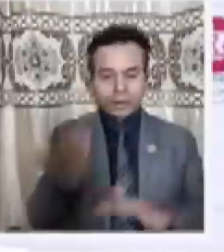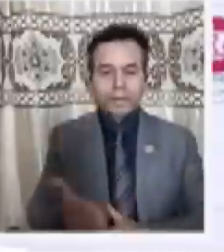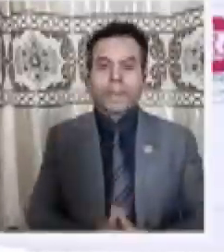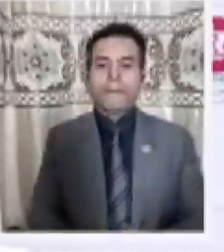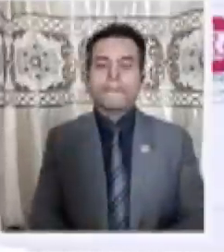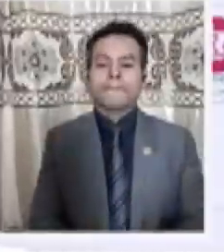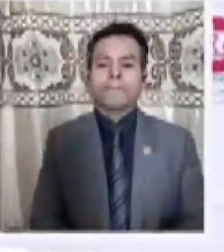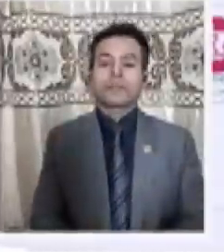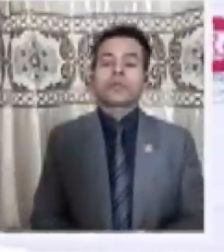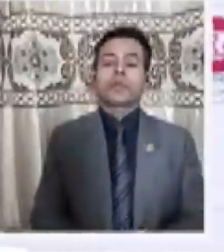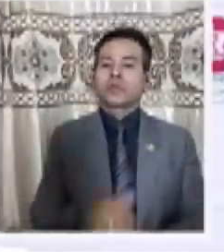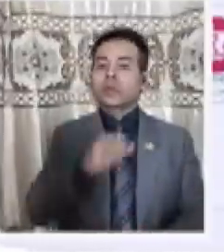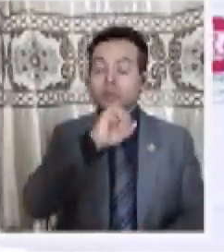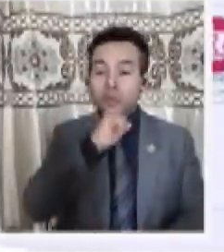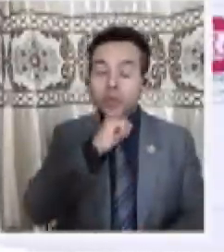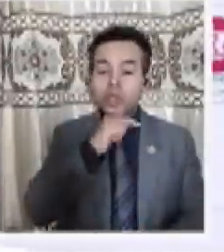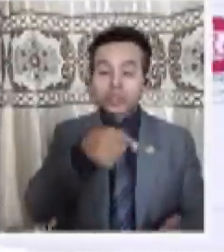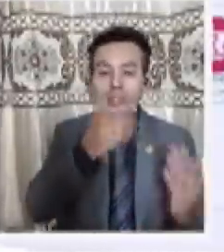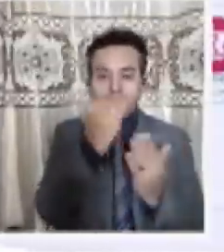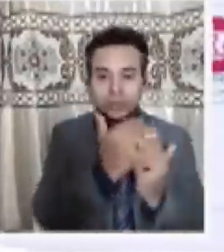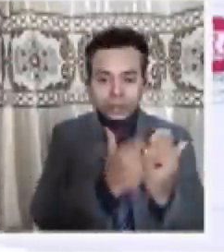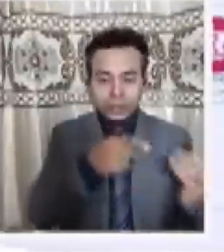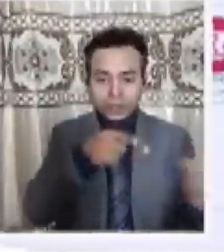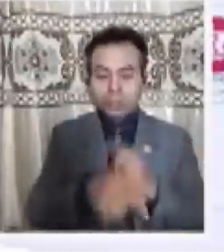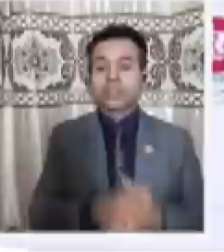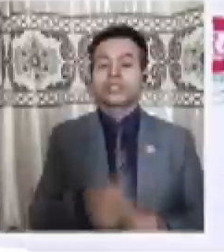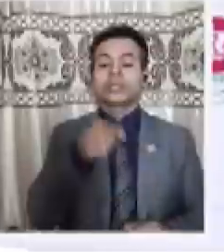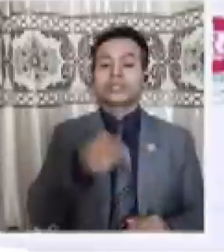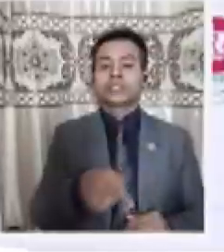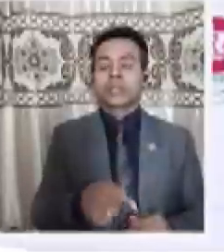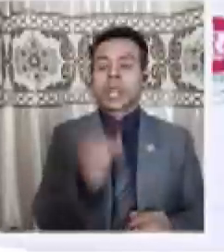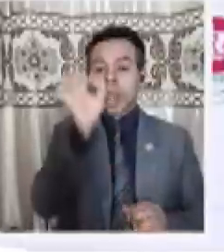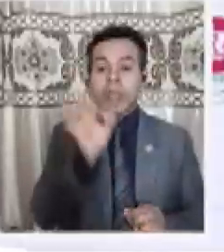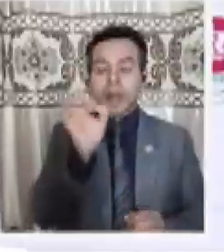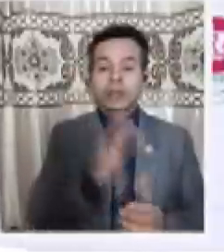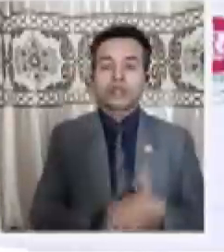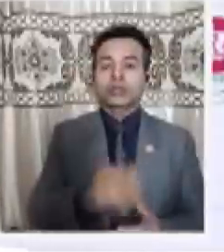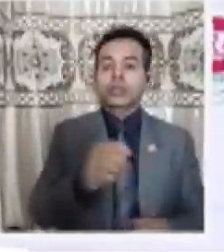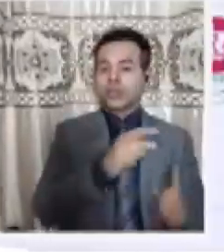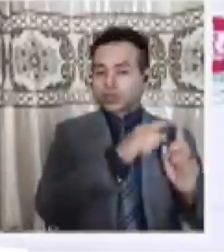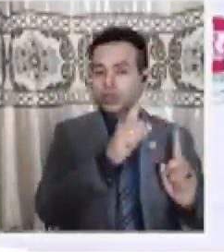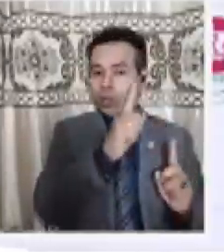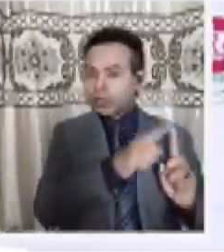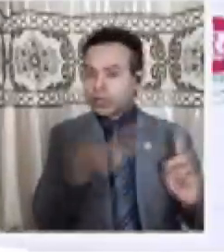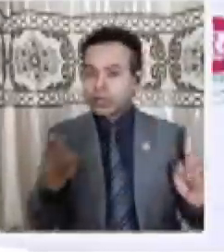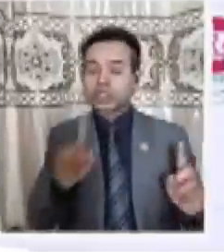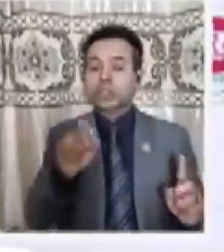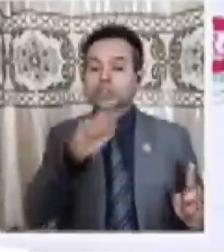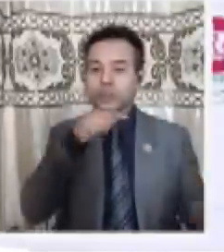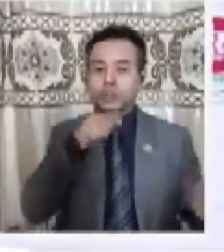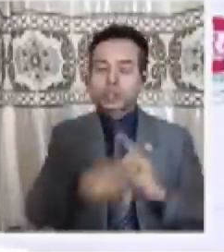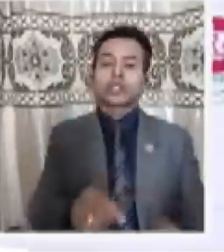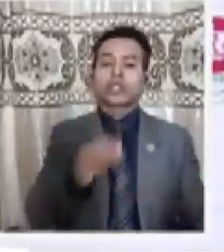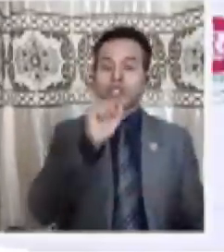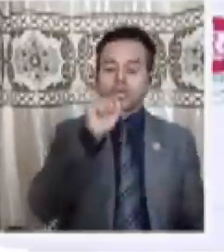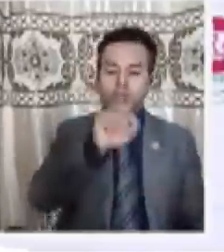বয়স বিবেচনায় এ পর্যন্ত মৃত্যুবরণ করেছেন তার শতকরা হার 0.10 বছরের মধ্যে